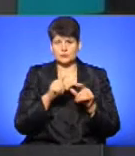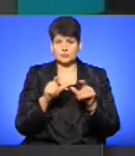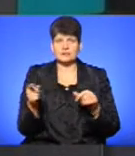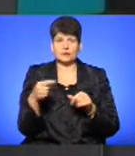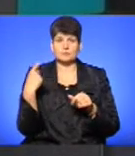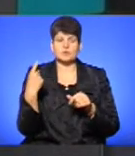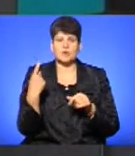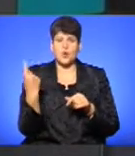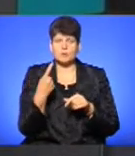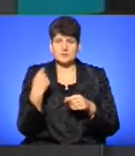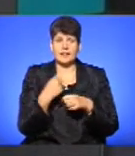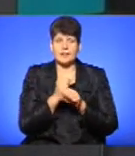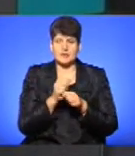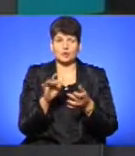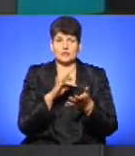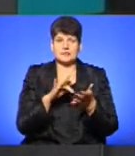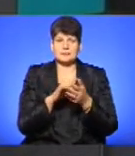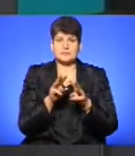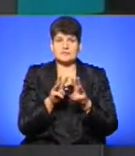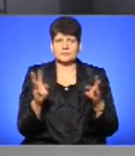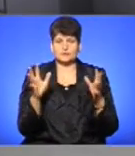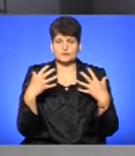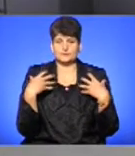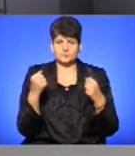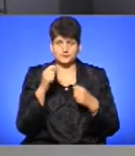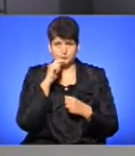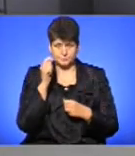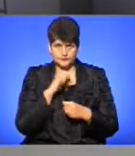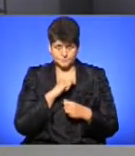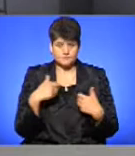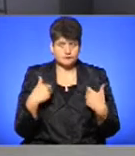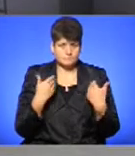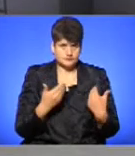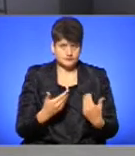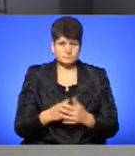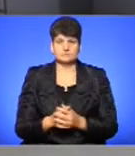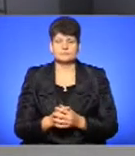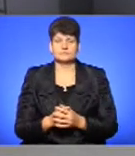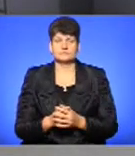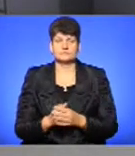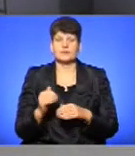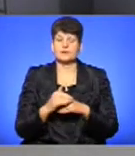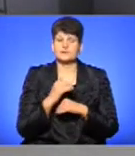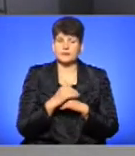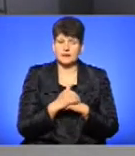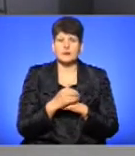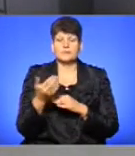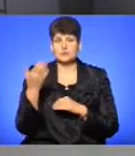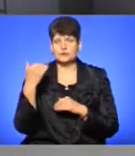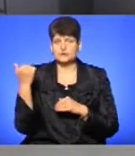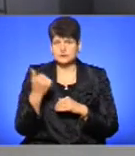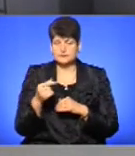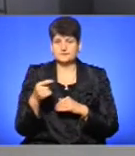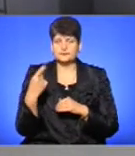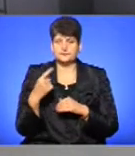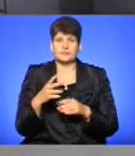обласний лабораторний центр Міністерства охорони здоров'я України. Вітаю вас! Доброго вечора. Минулого тижня на Тернопільщину надійшли вакцини проти